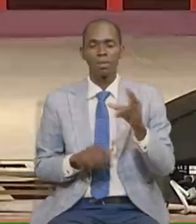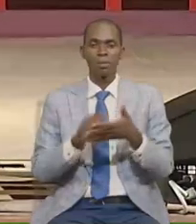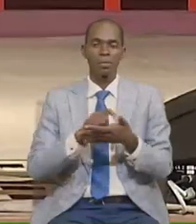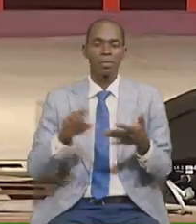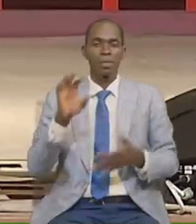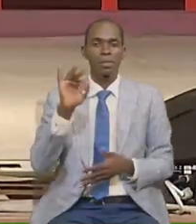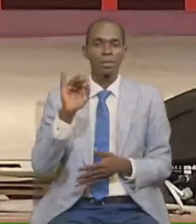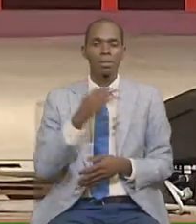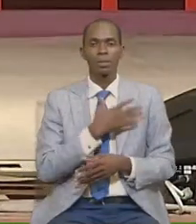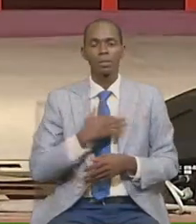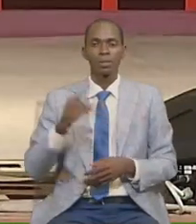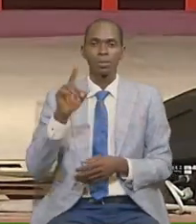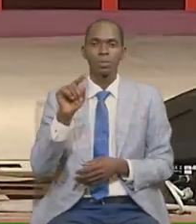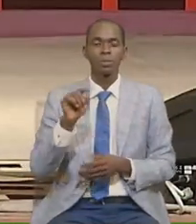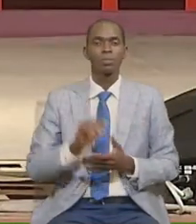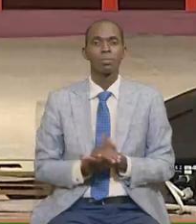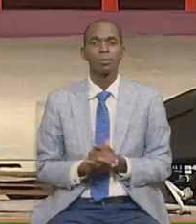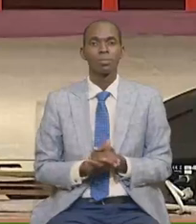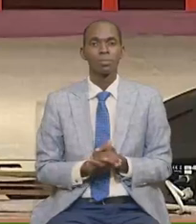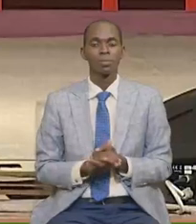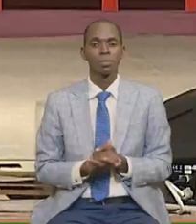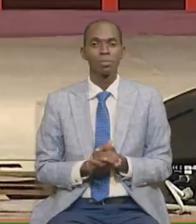19 et 20.